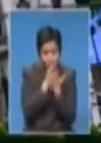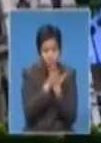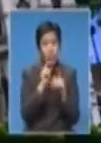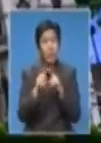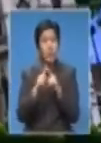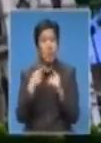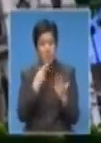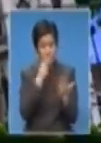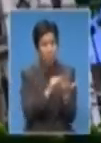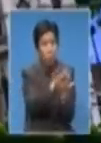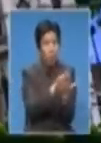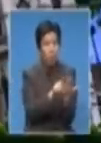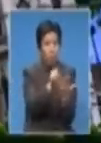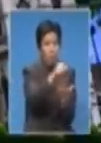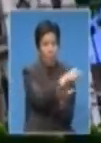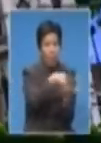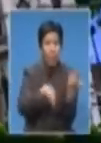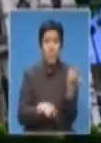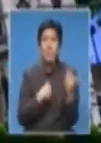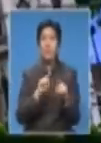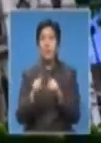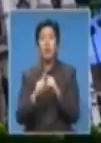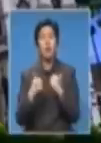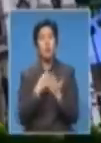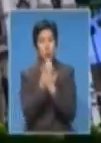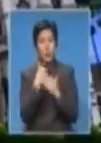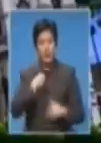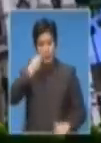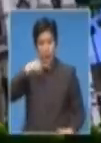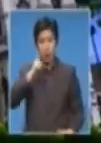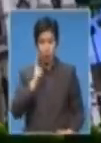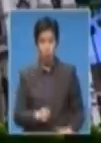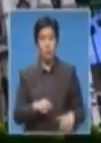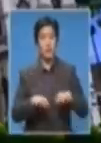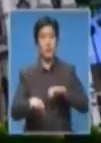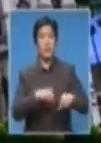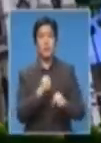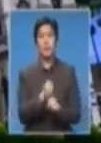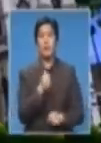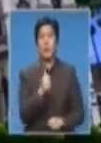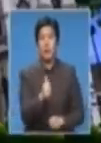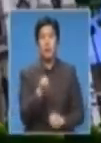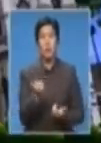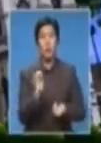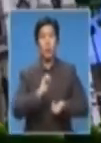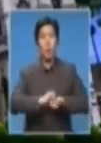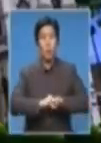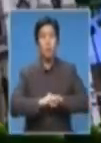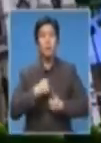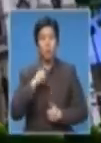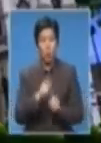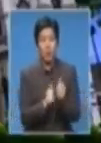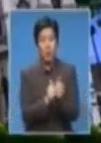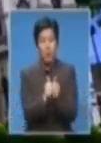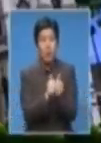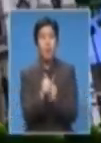มันไปทุกประเทศอะทุกภูมิภาคแล้วในขณะนี้นะครับไทยต้องดำเนินการให้ได้นะครับร่วมมือกันแล้วบางอย่างก็ต้องแข่งขันกัน